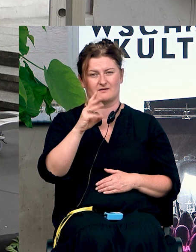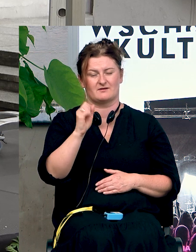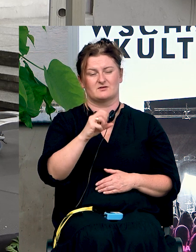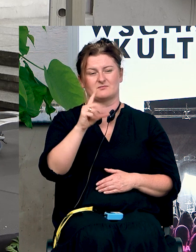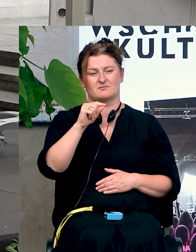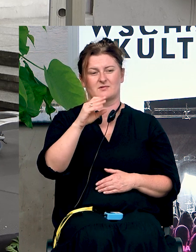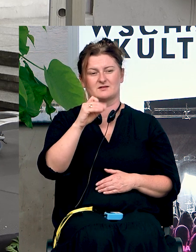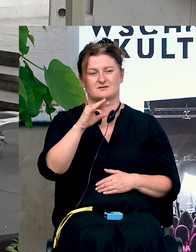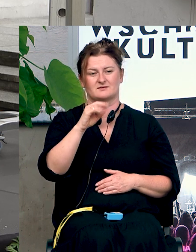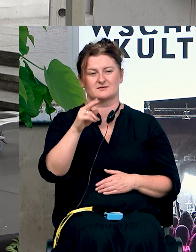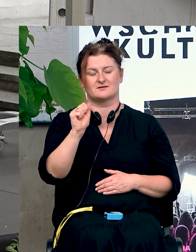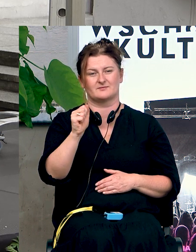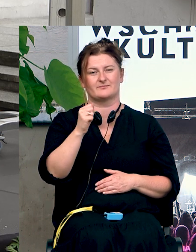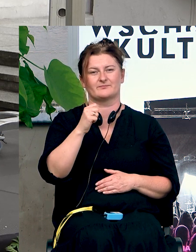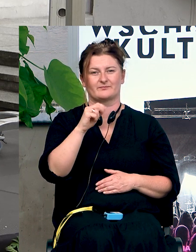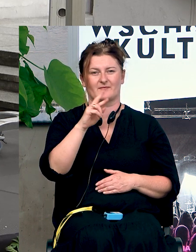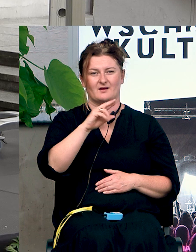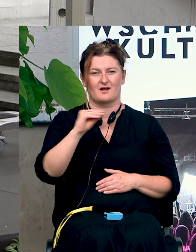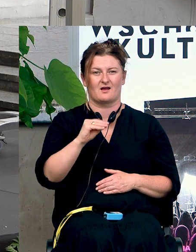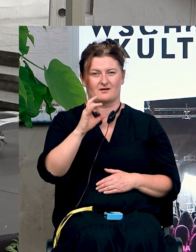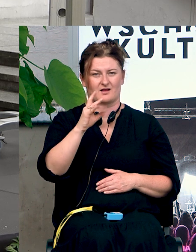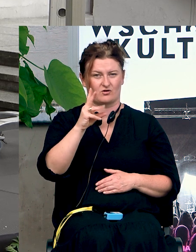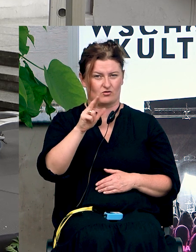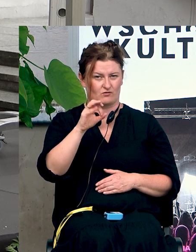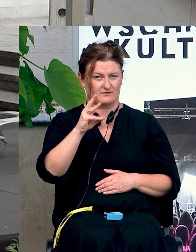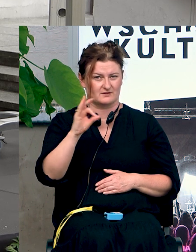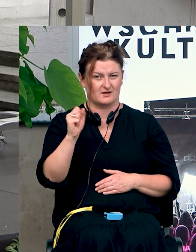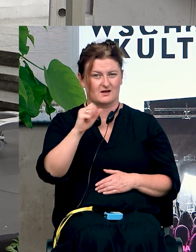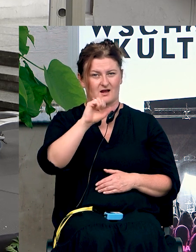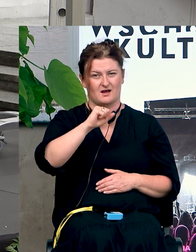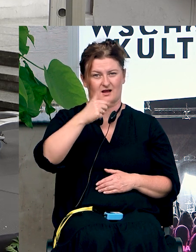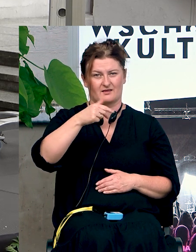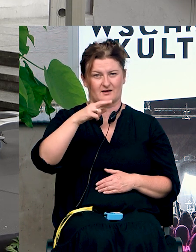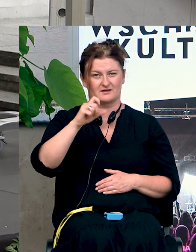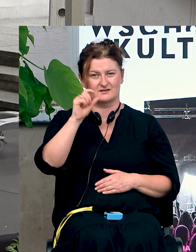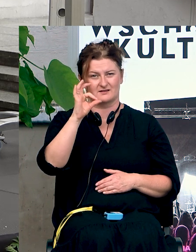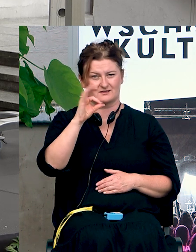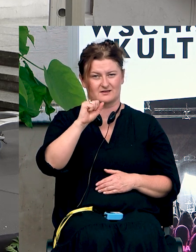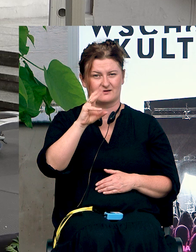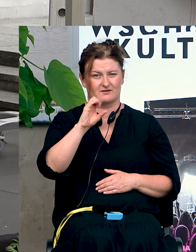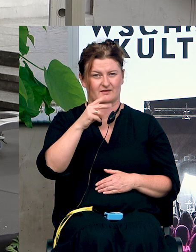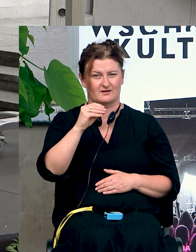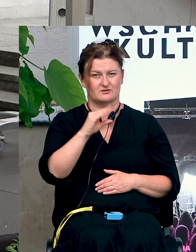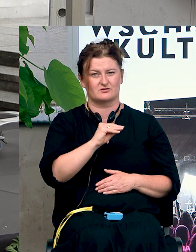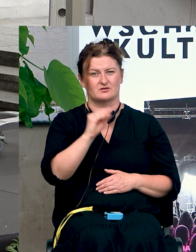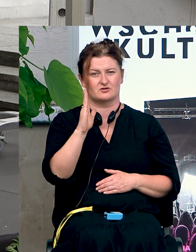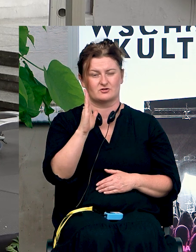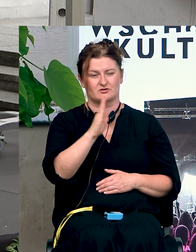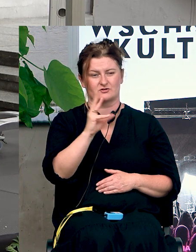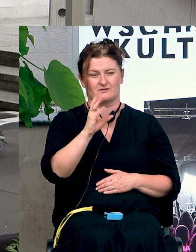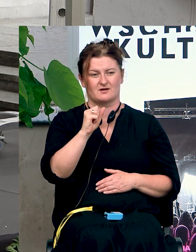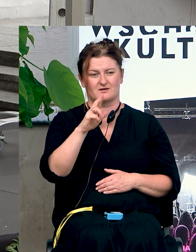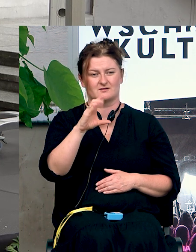Pestką, Agnieszką Rębiałkowską, Olgą Święcicką, Andrijem Sawaneciem, Bellą